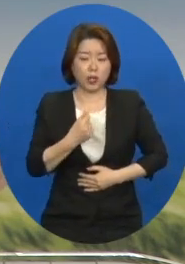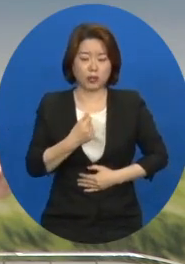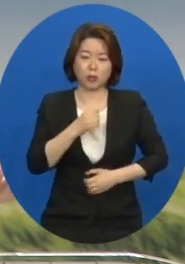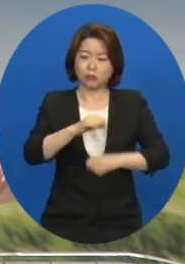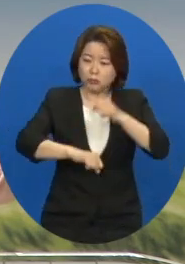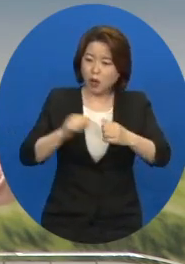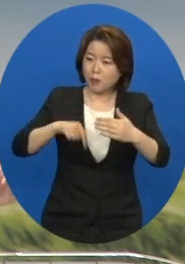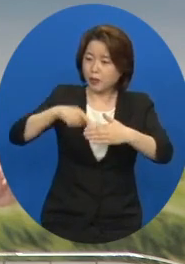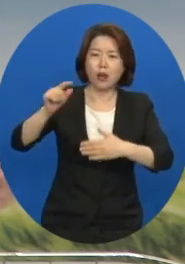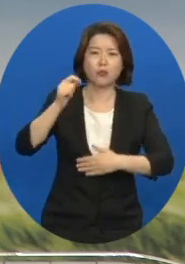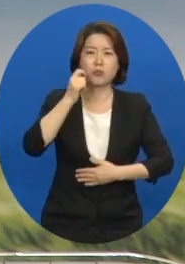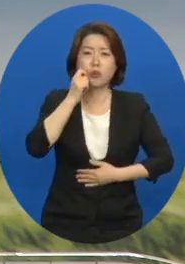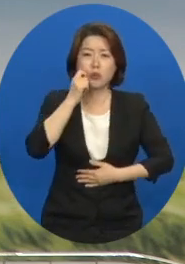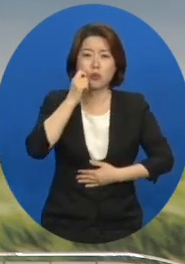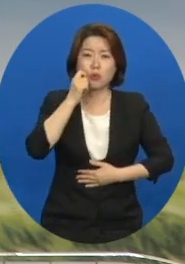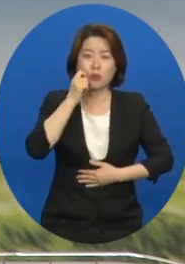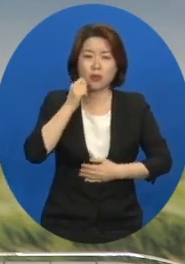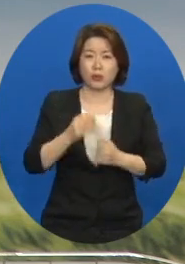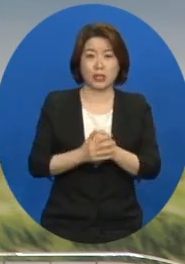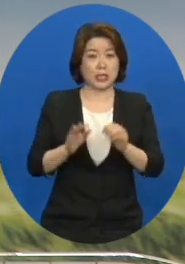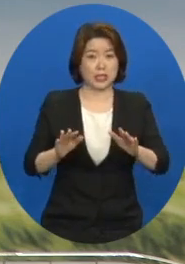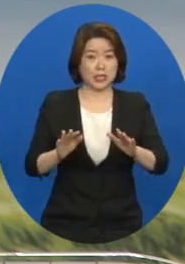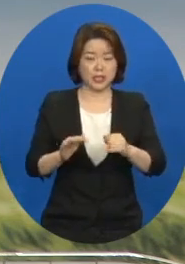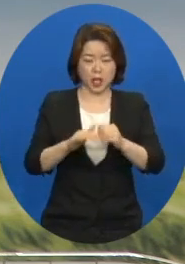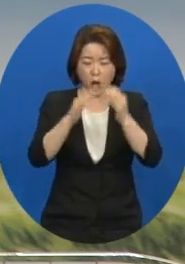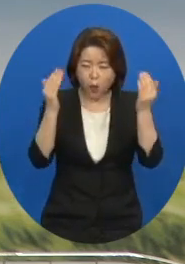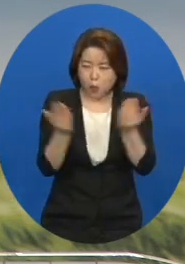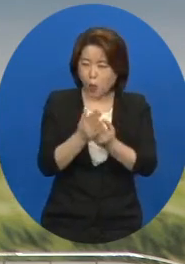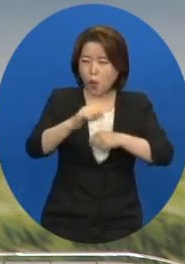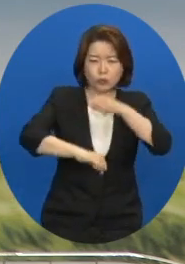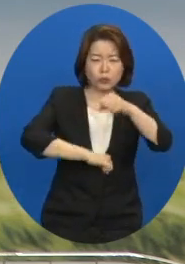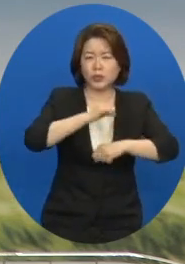나갈 수도 없어요. 이제는 모든